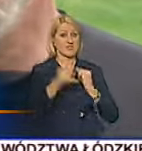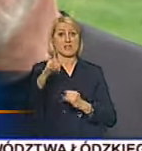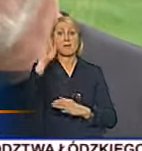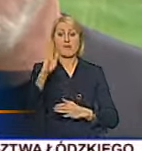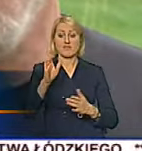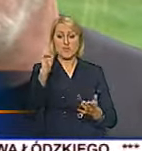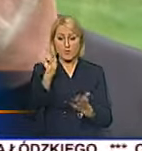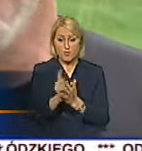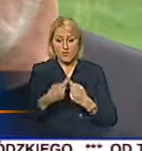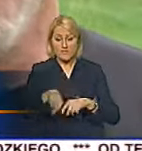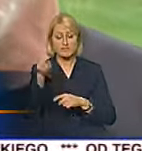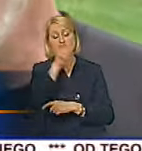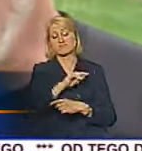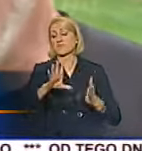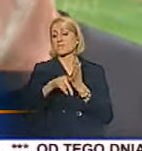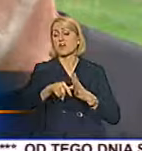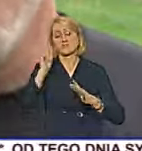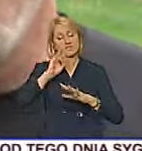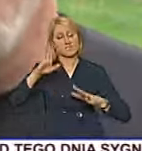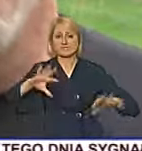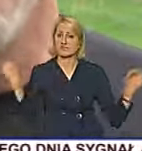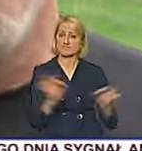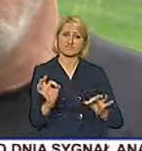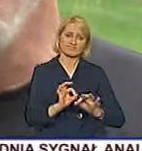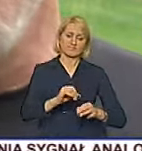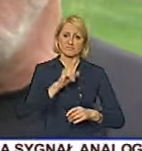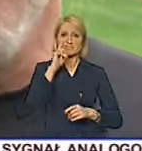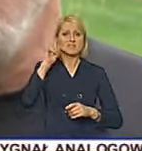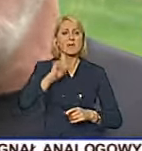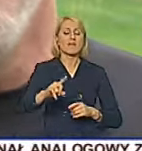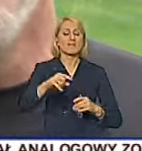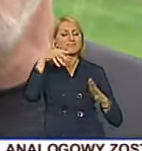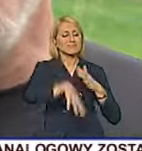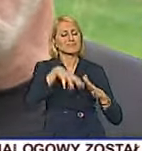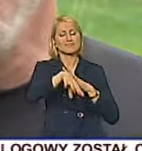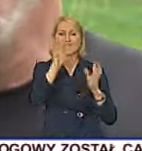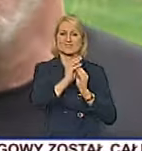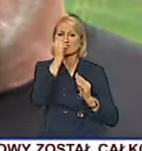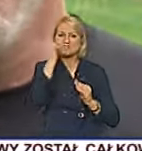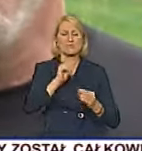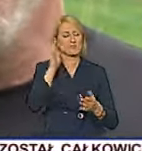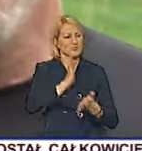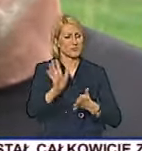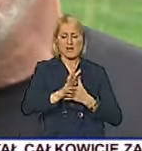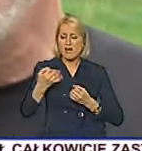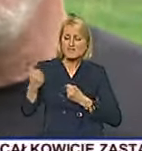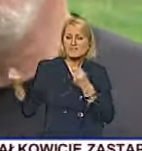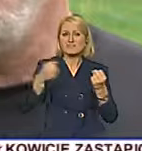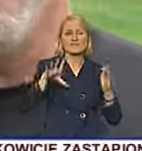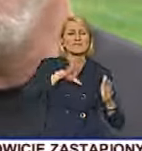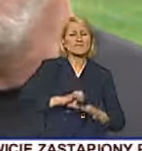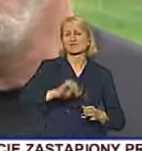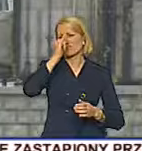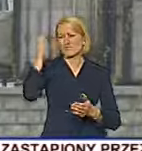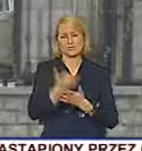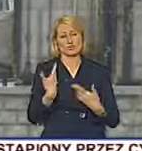zostanie sparaliżowane, oczyszczalnia właściwie nie wyrobi. Tutaj nie będzie można przejechać, nie będzie można wytrzymać, nie będzie